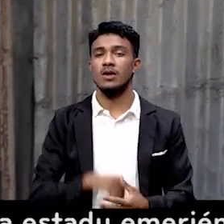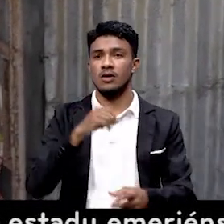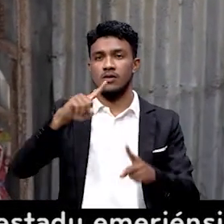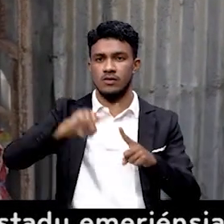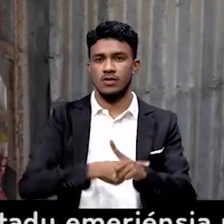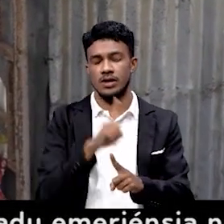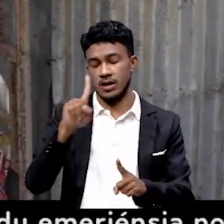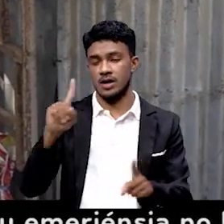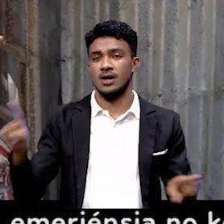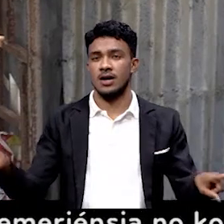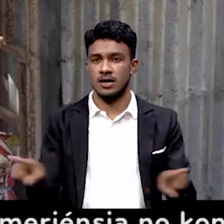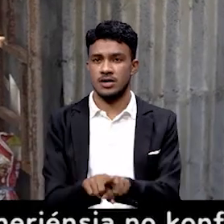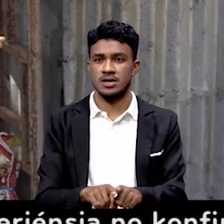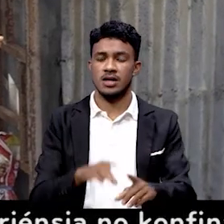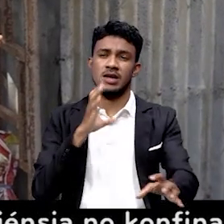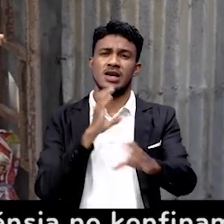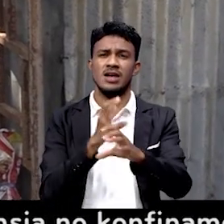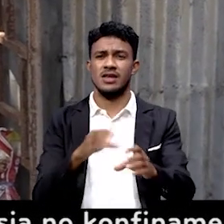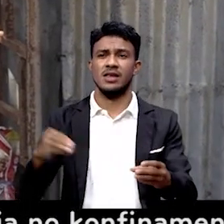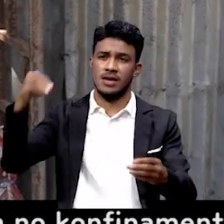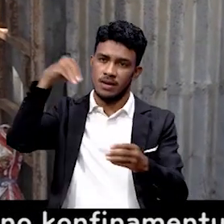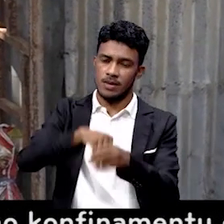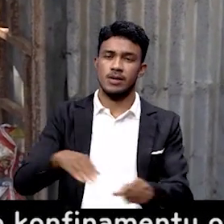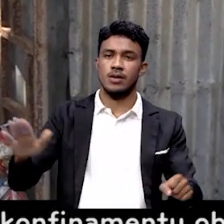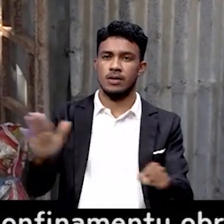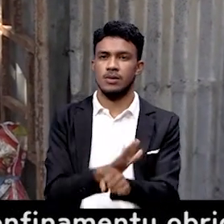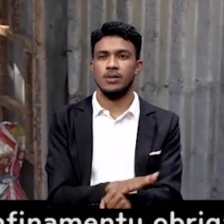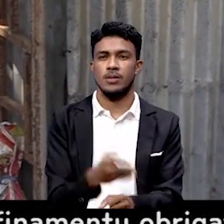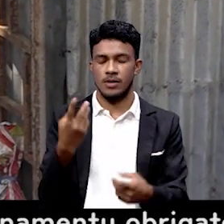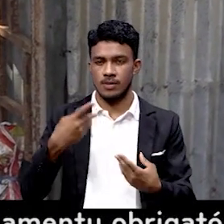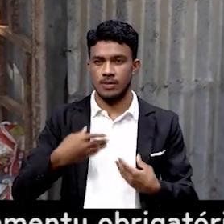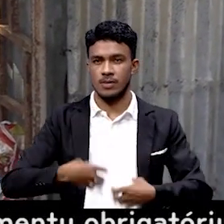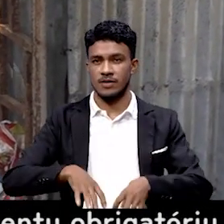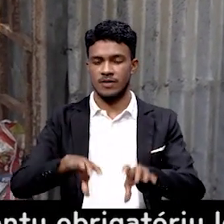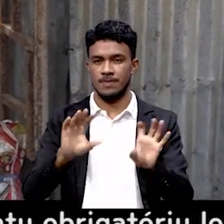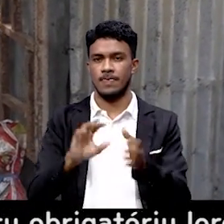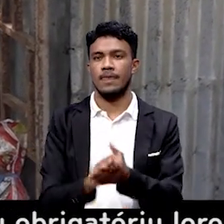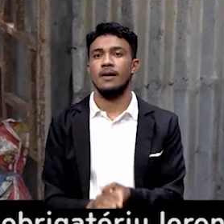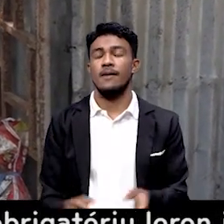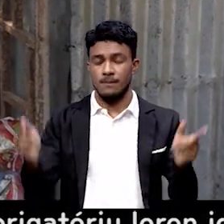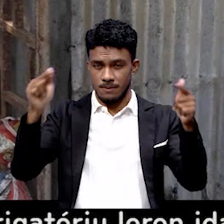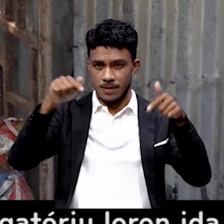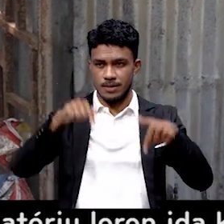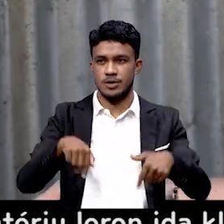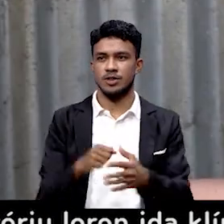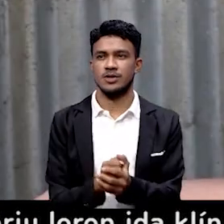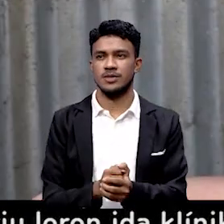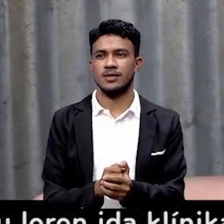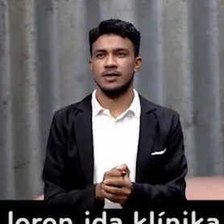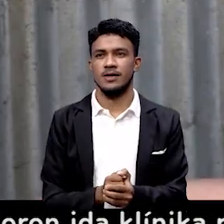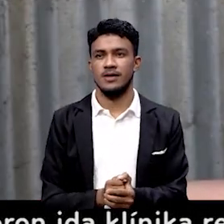be kereta di sini dah, ni makan sebab bol. Mai moso ni bat